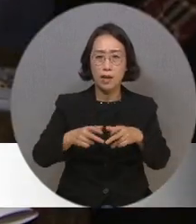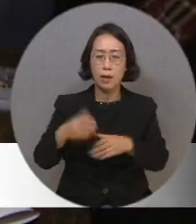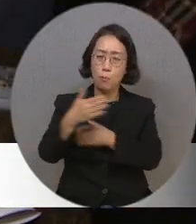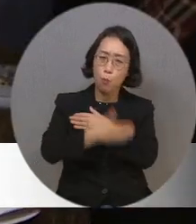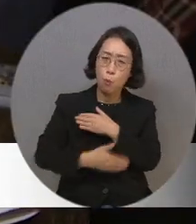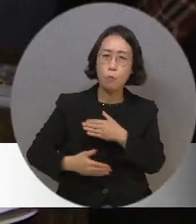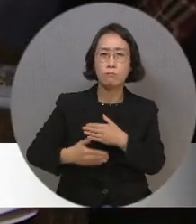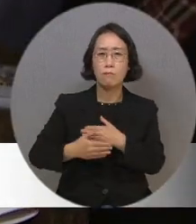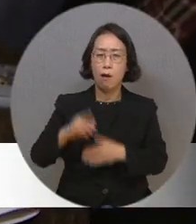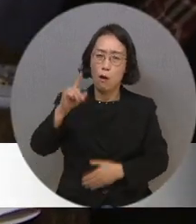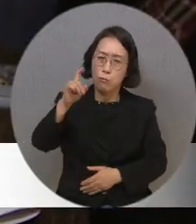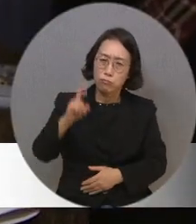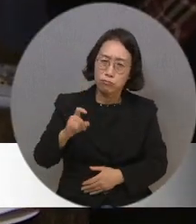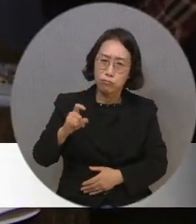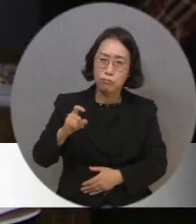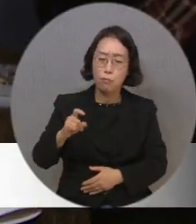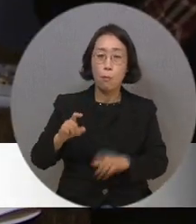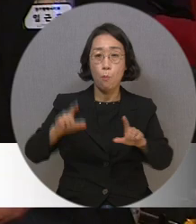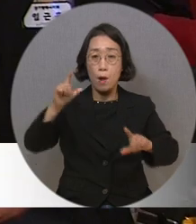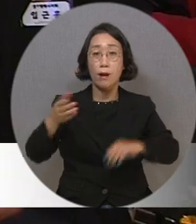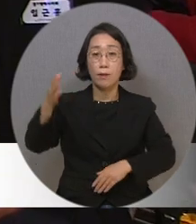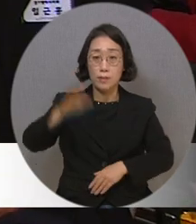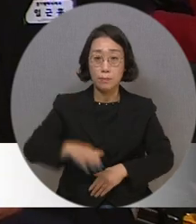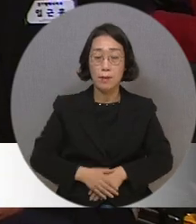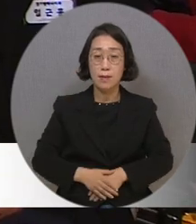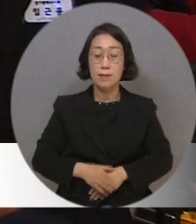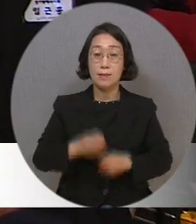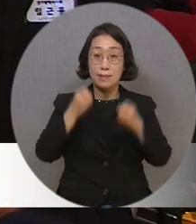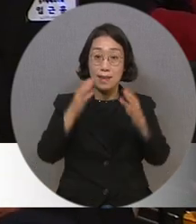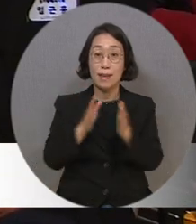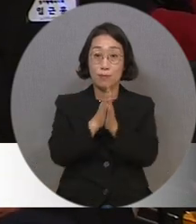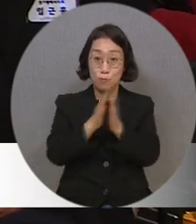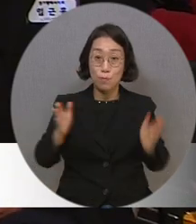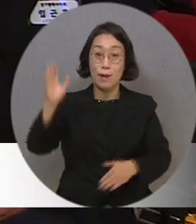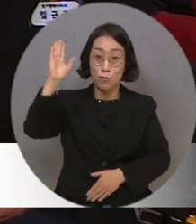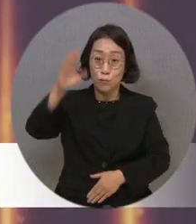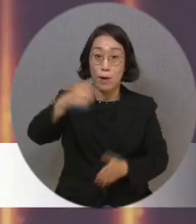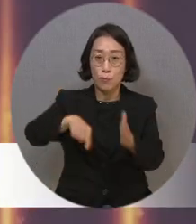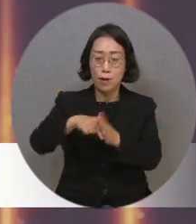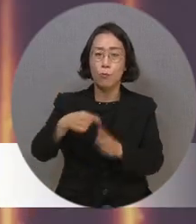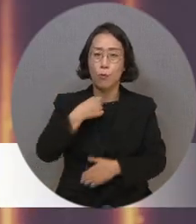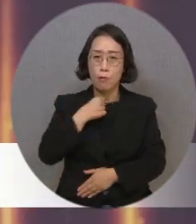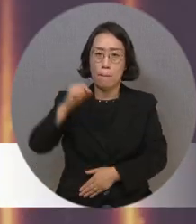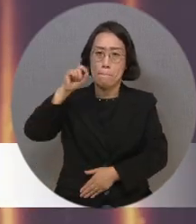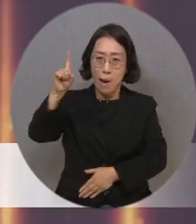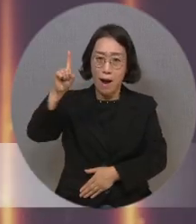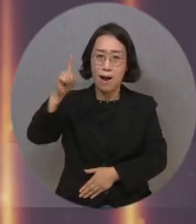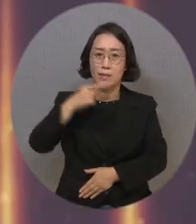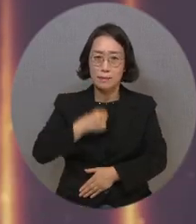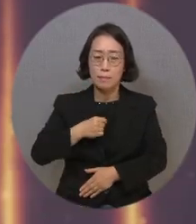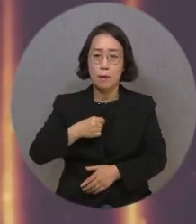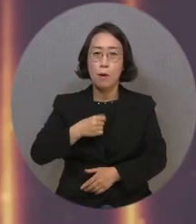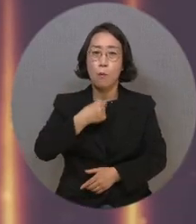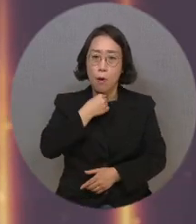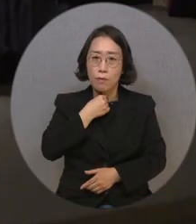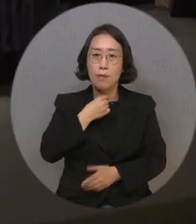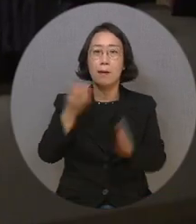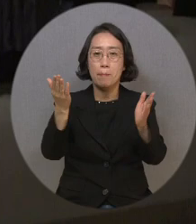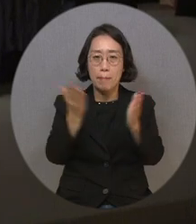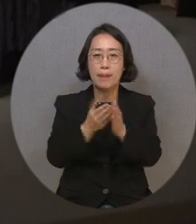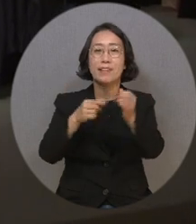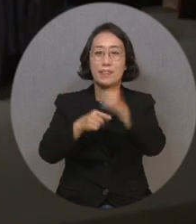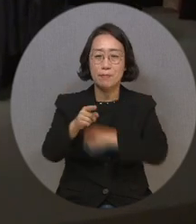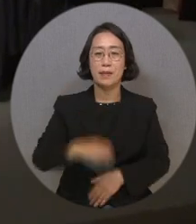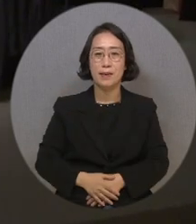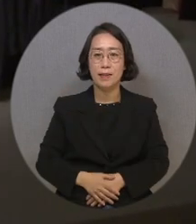다른 자세를 취하고 있지만 힘찬 출발을 하고자 하는 지체장애인의 욕구를 표현하고 있습니다. 이 같은